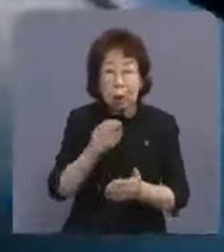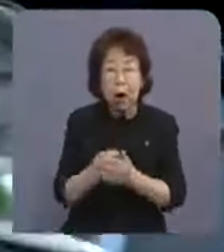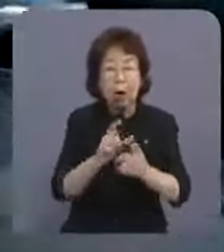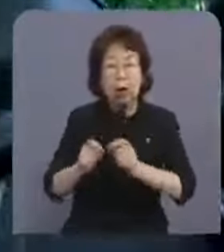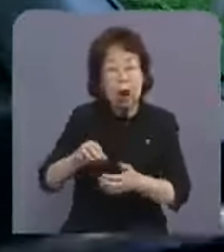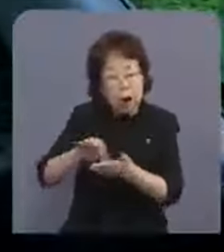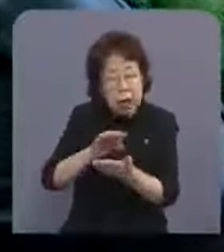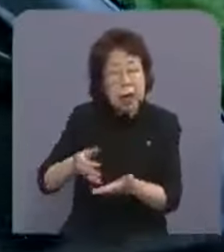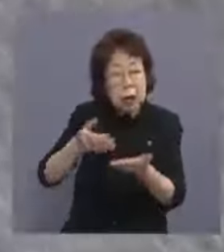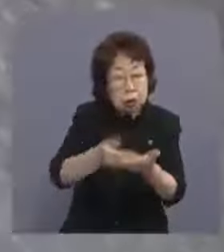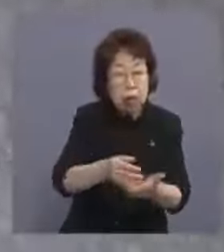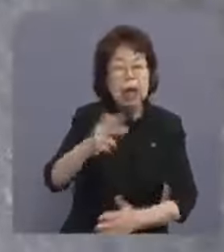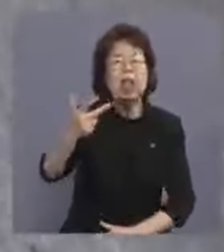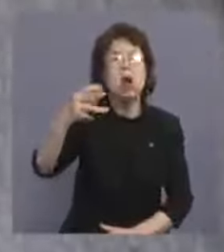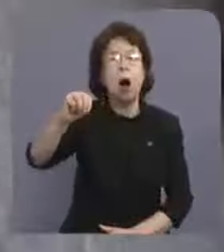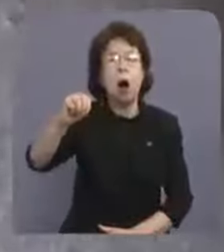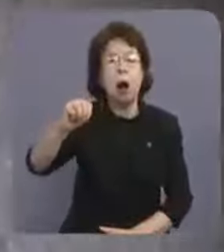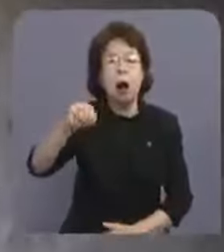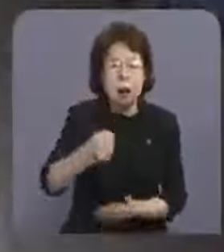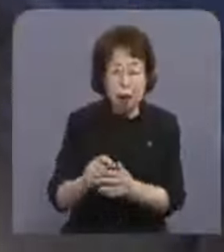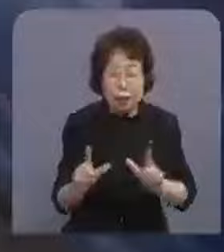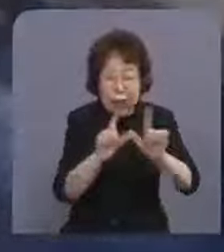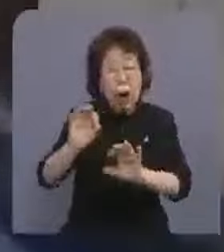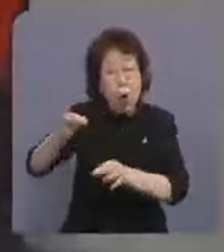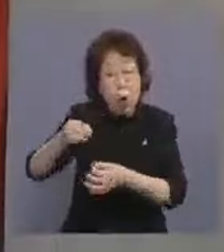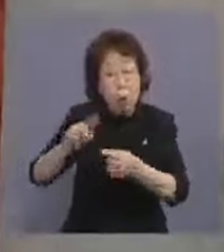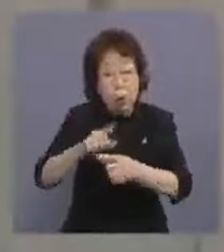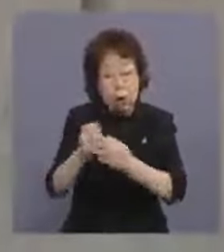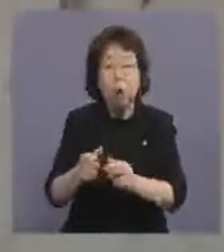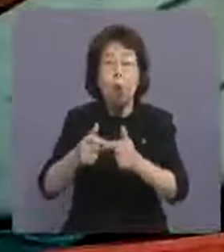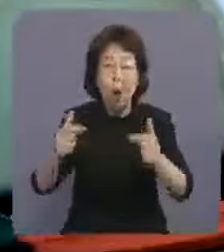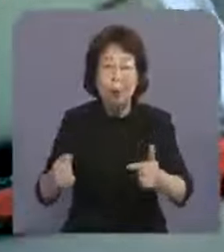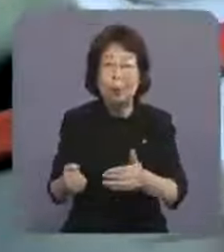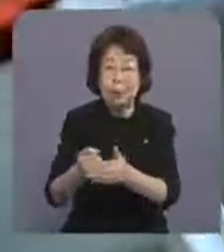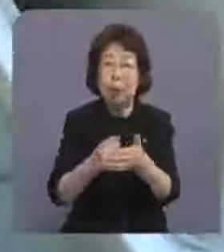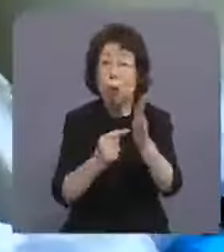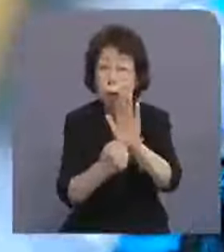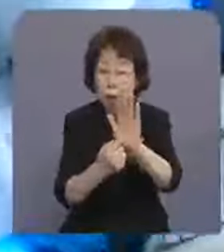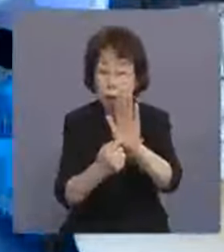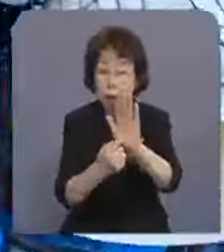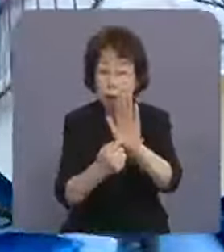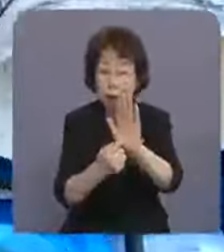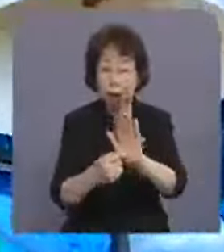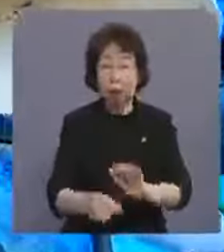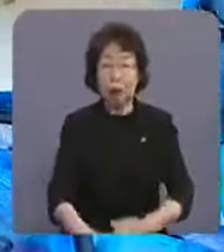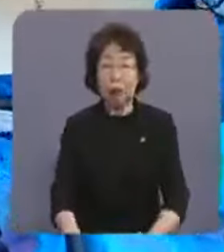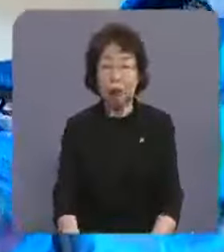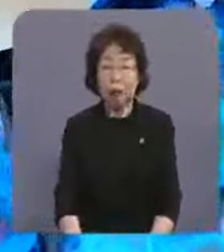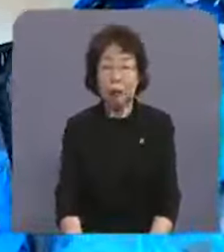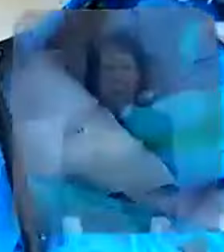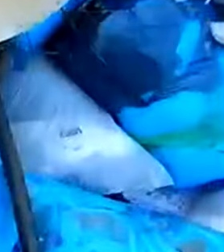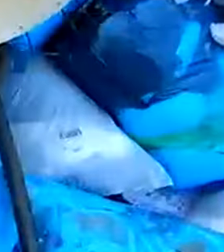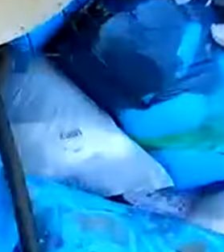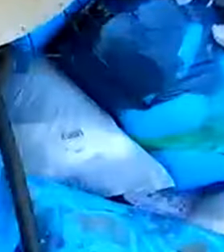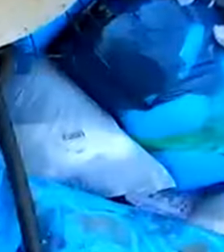예산을 7억 원으로 책정해 생활임금위원회에서 확정했습니다. KBS 뉴스 이희슬입니다.